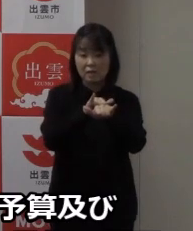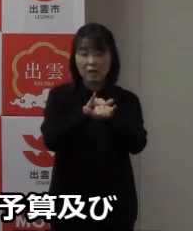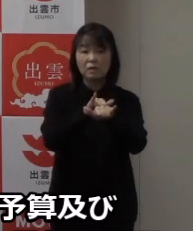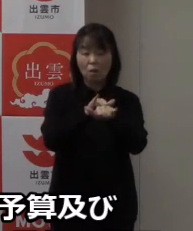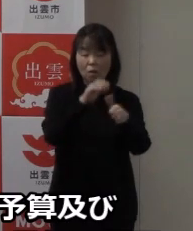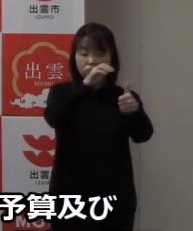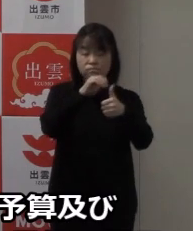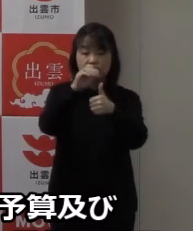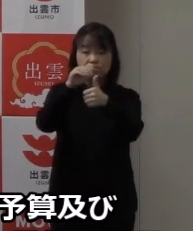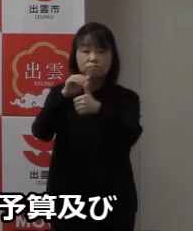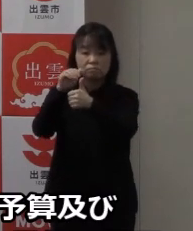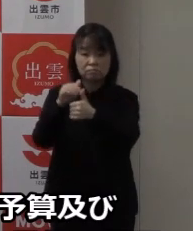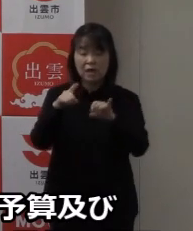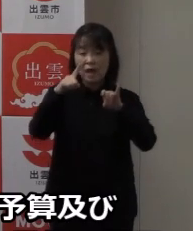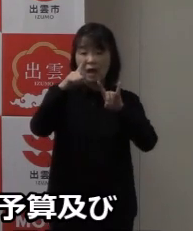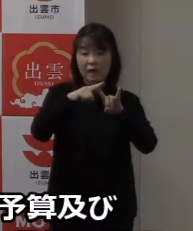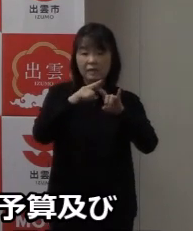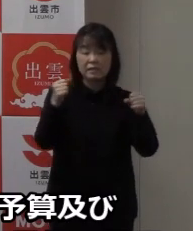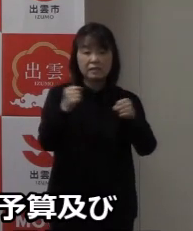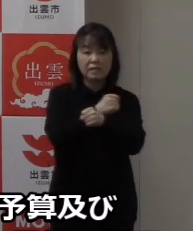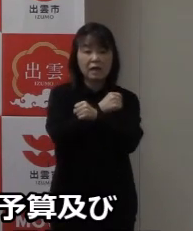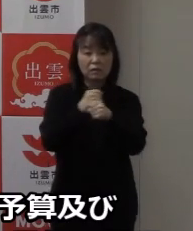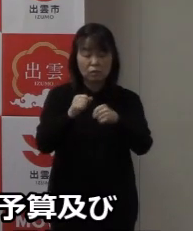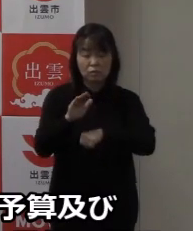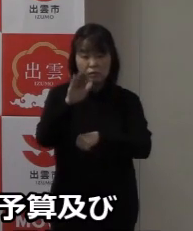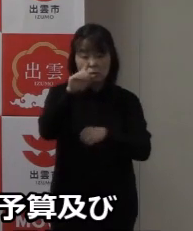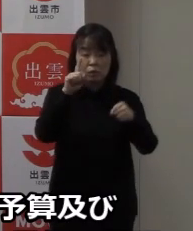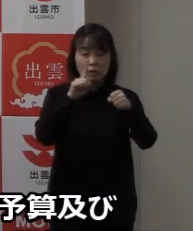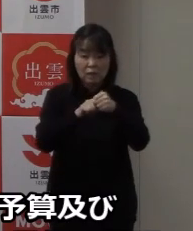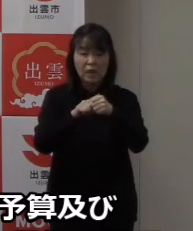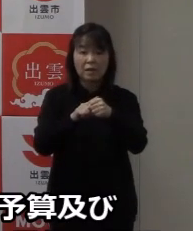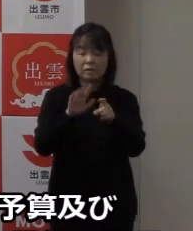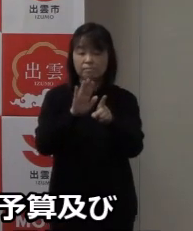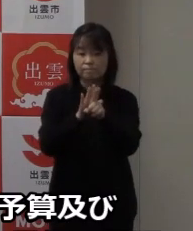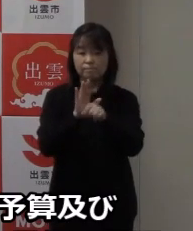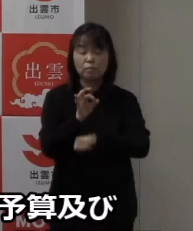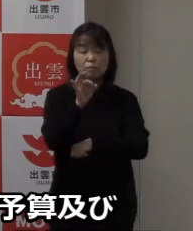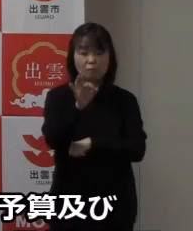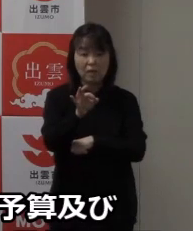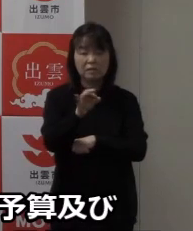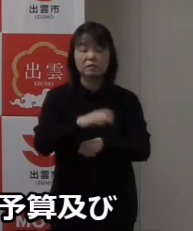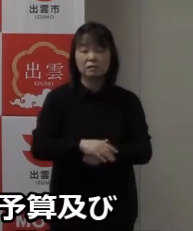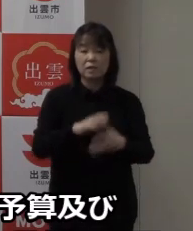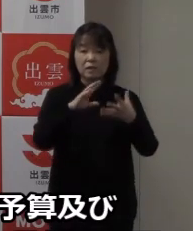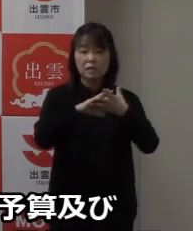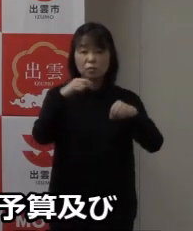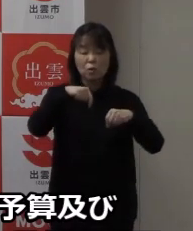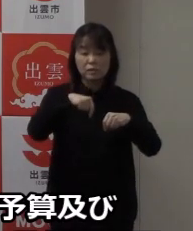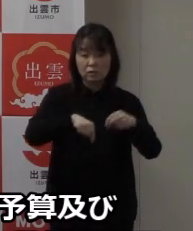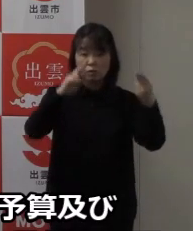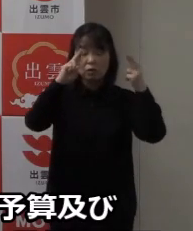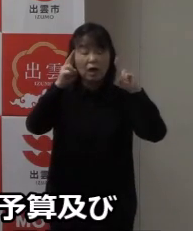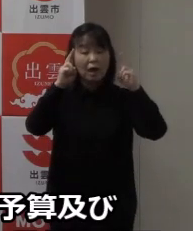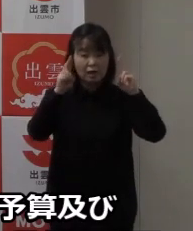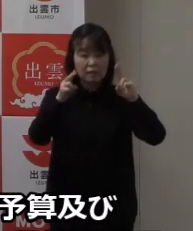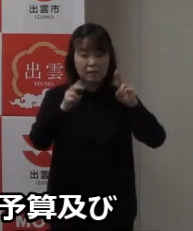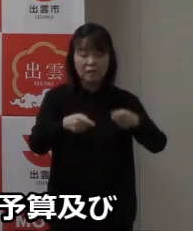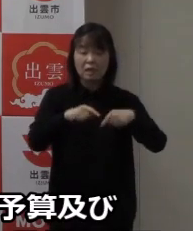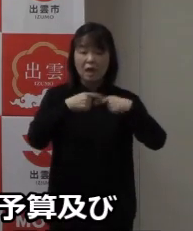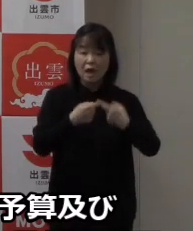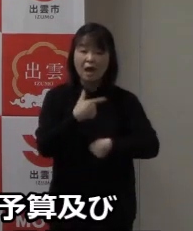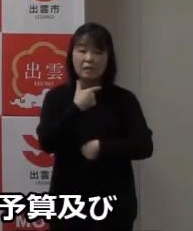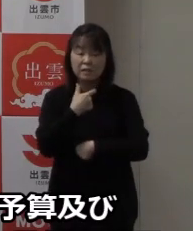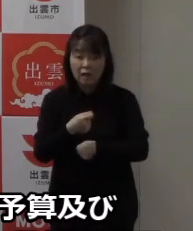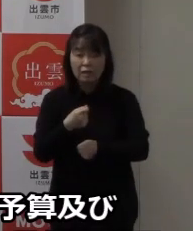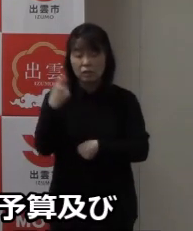集積する拠点づくりを行っていきたいと思います。市内企業へ就職を希望する外国人高度 IT